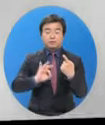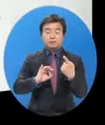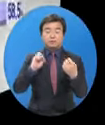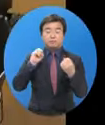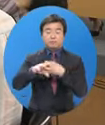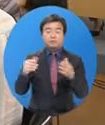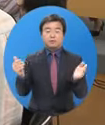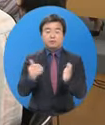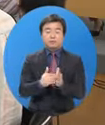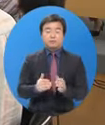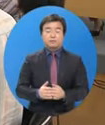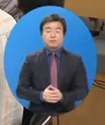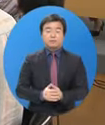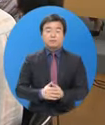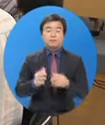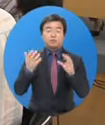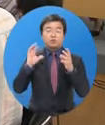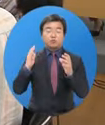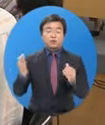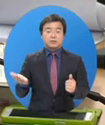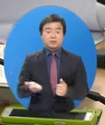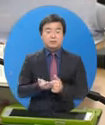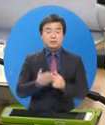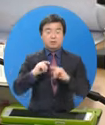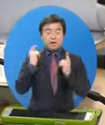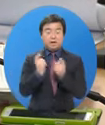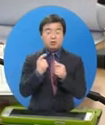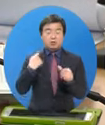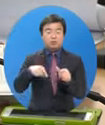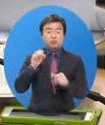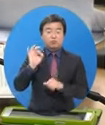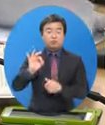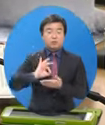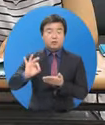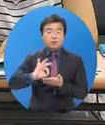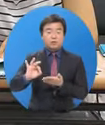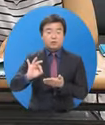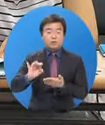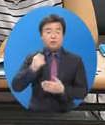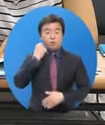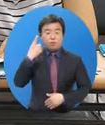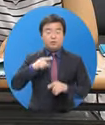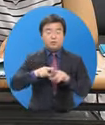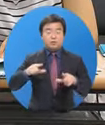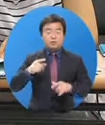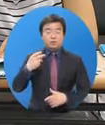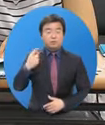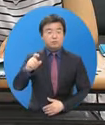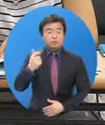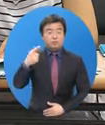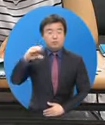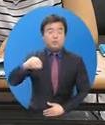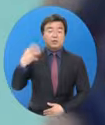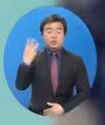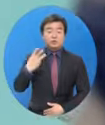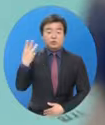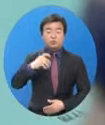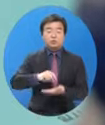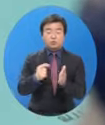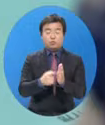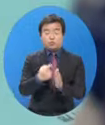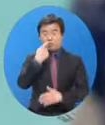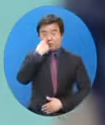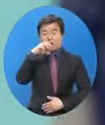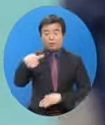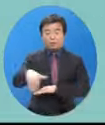달했습니다. 유아 사교육비 지출은 가구당 월 평균 16만 3천 원으로 학원비 부담이 가장 큰 것으로